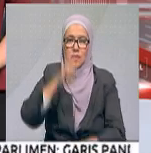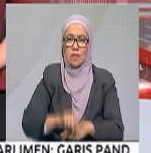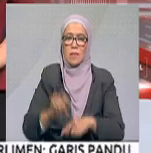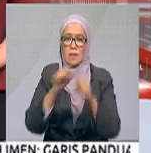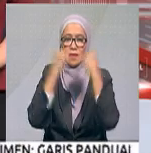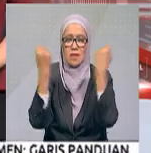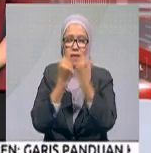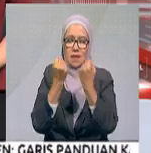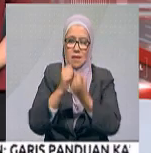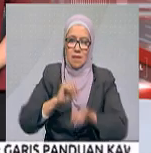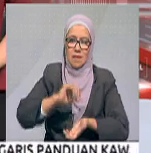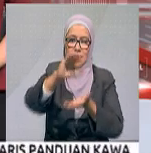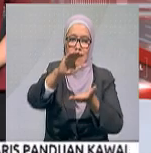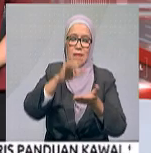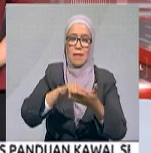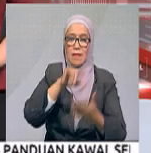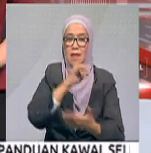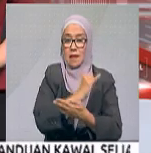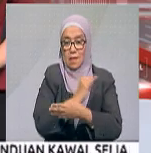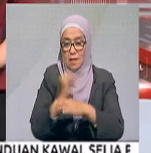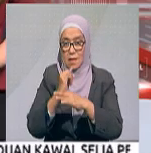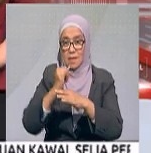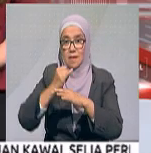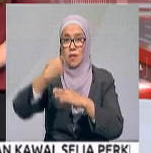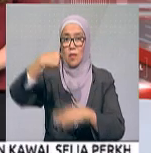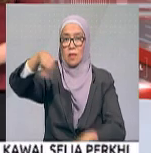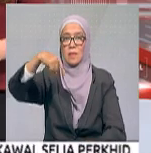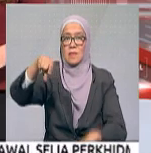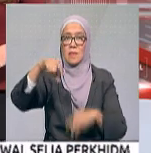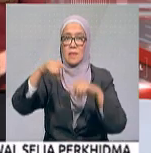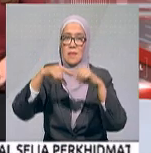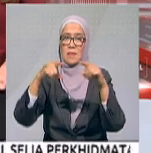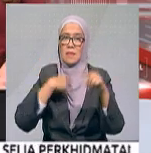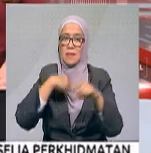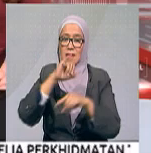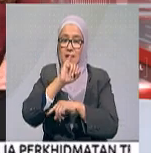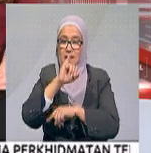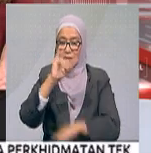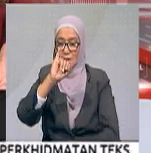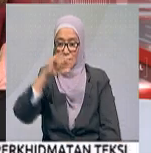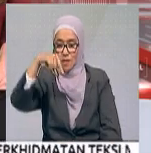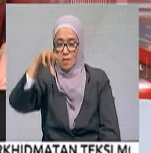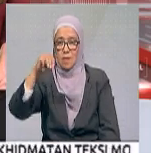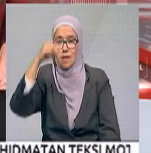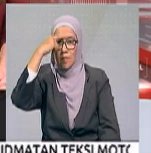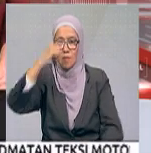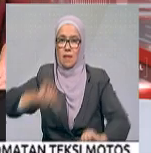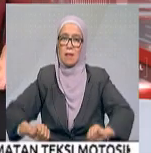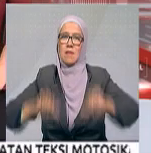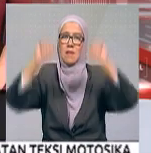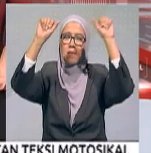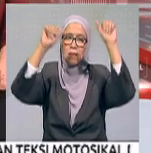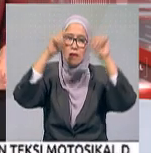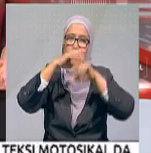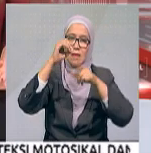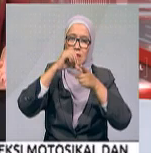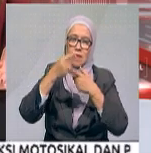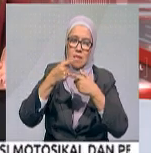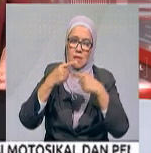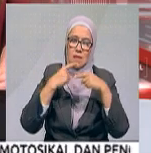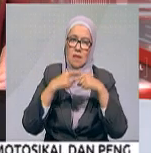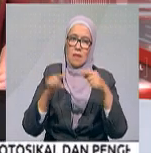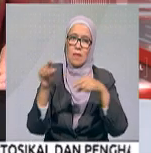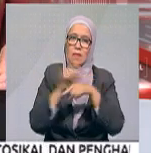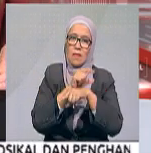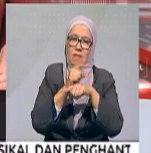pembekalnya Industrial Quality Management IQM Sdn Bhd bagi menaik taraf mesin membentuk logam atau press stamping